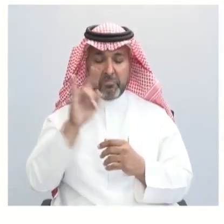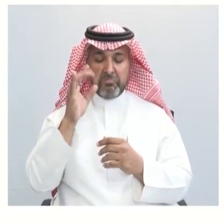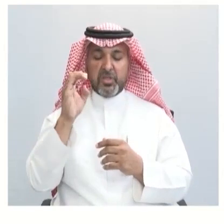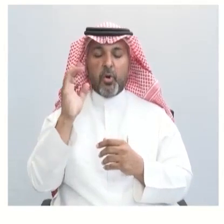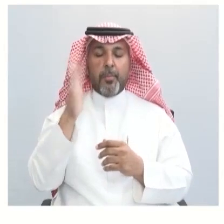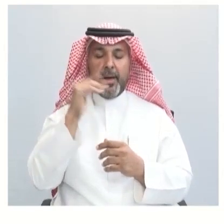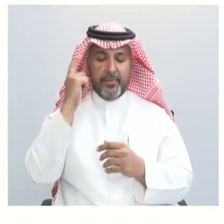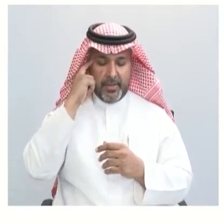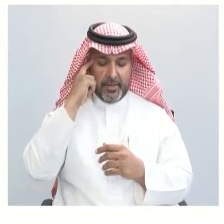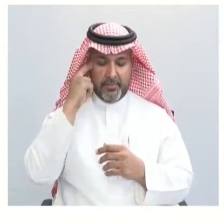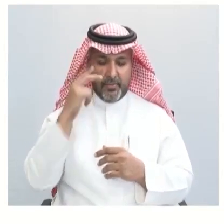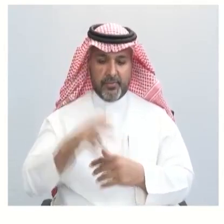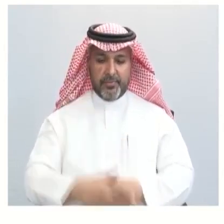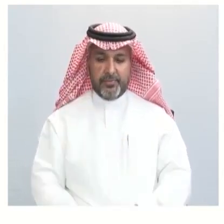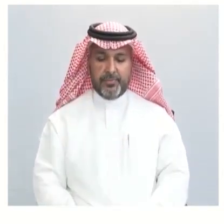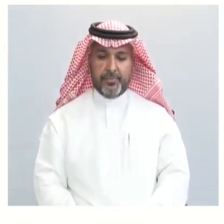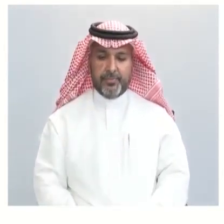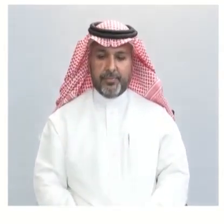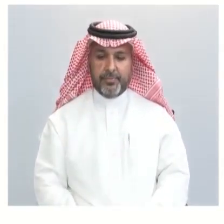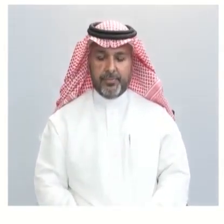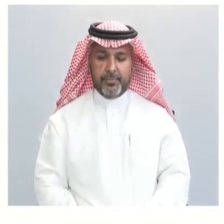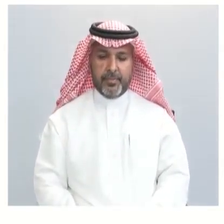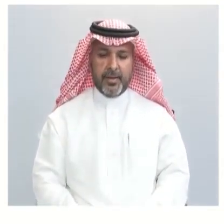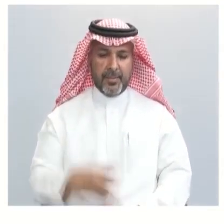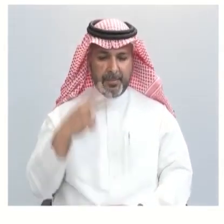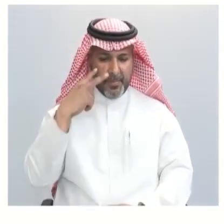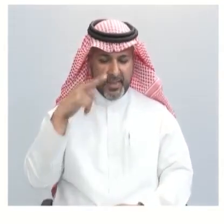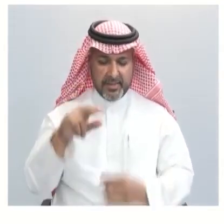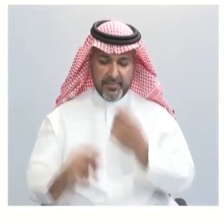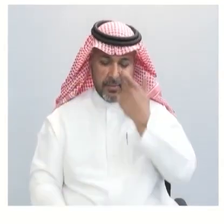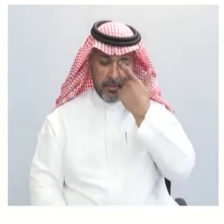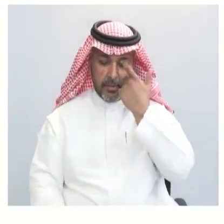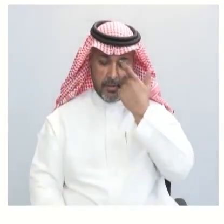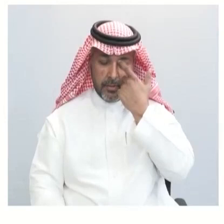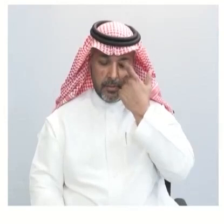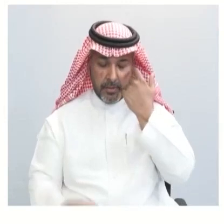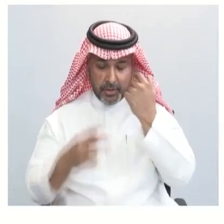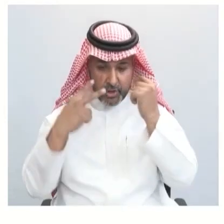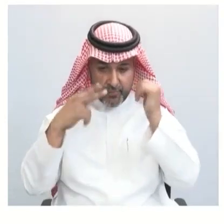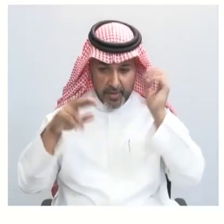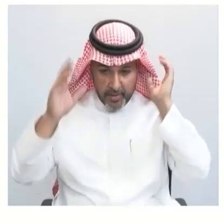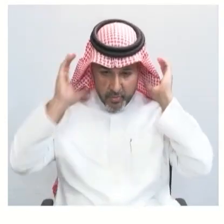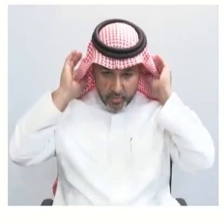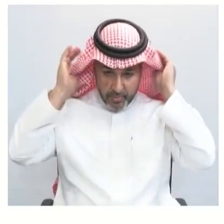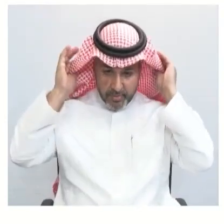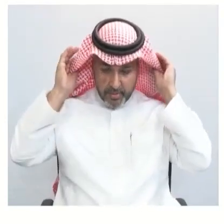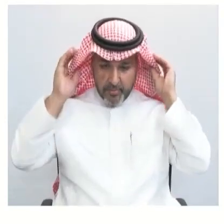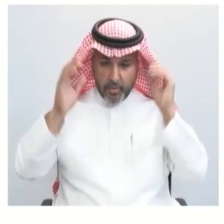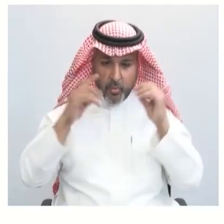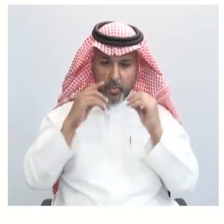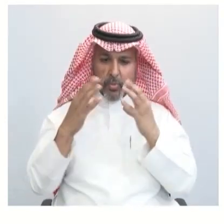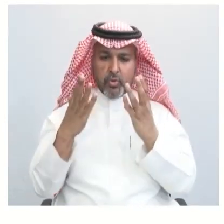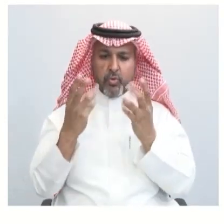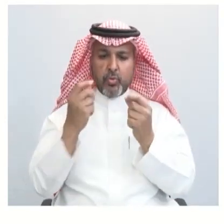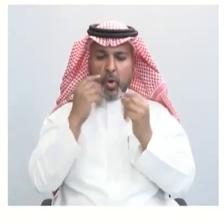التي تكون الداله عندها معرفه فمثلا الدوال اوف اوف اكس تساوي سالب 3 على اكس زئ 2 جي